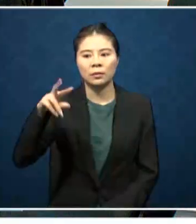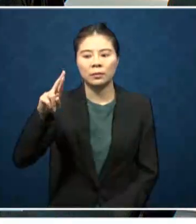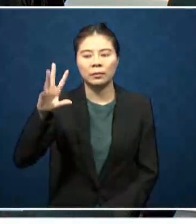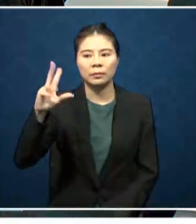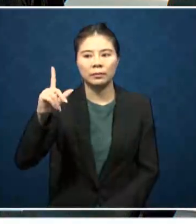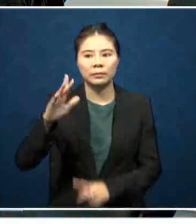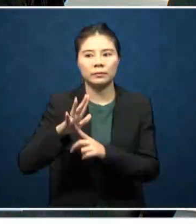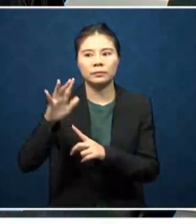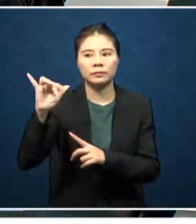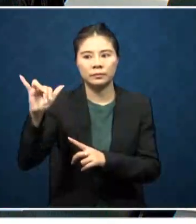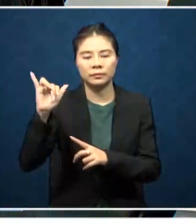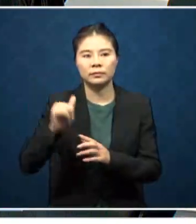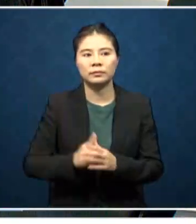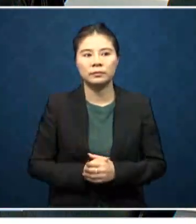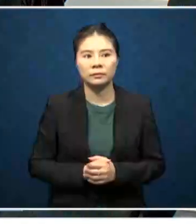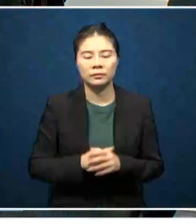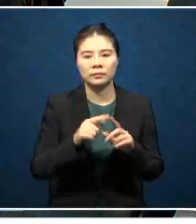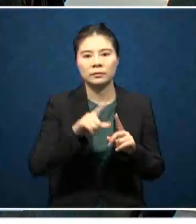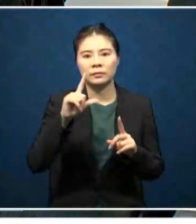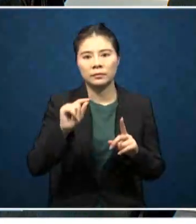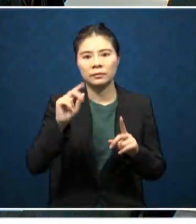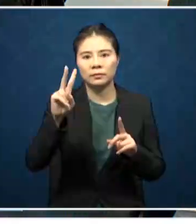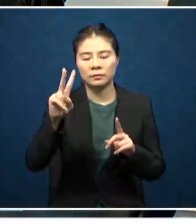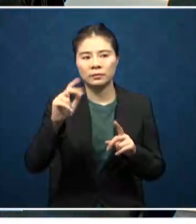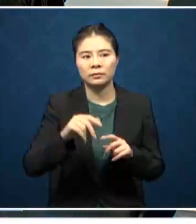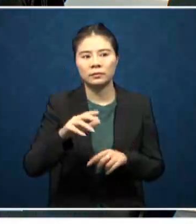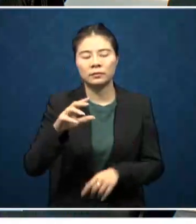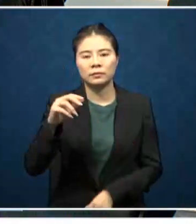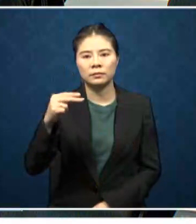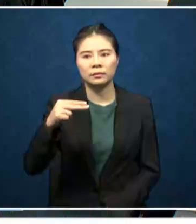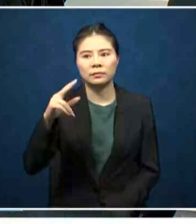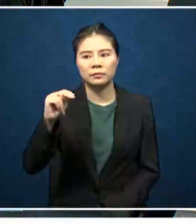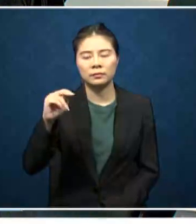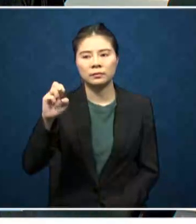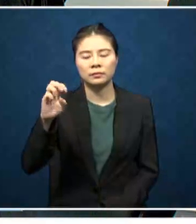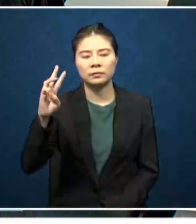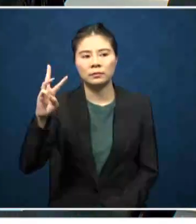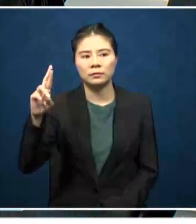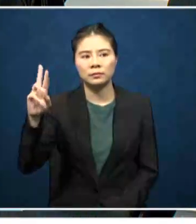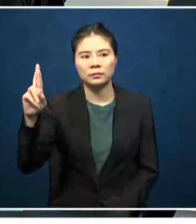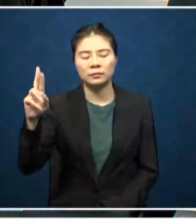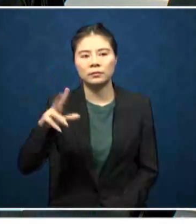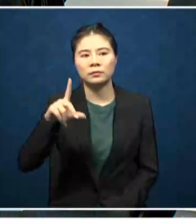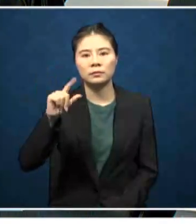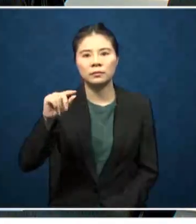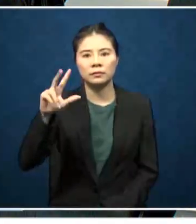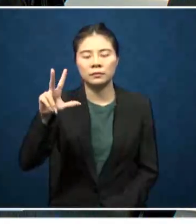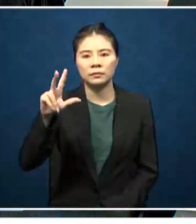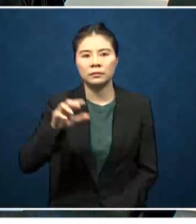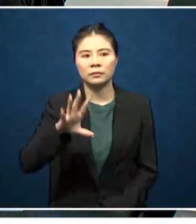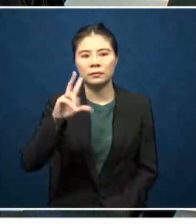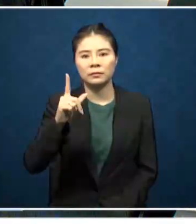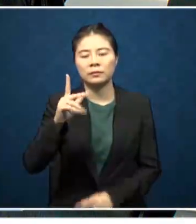วงศรีอุดมพร22นางธนวักุลมงคล23นาย